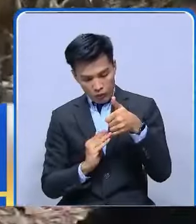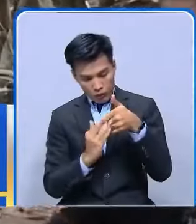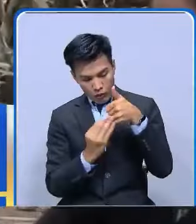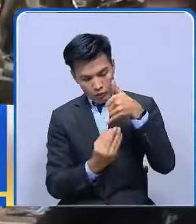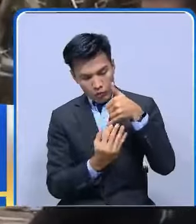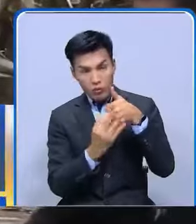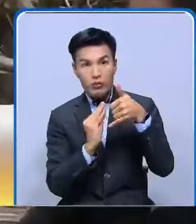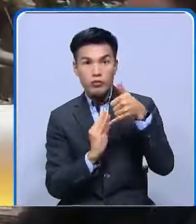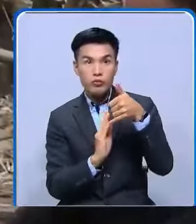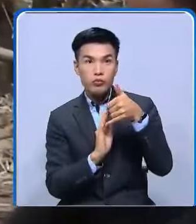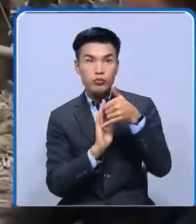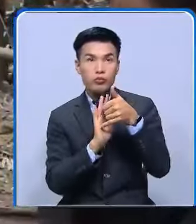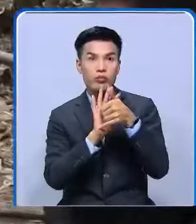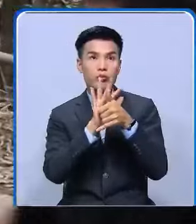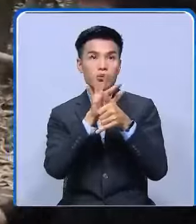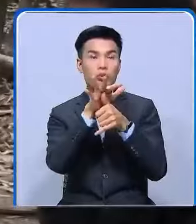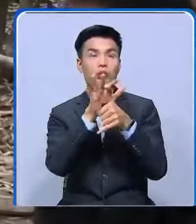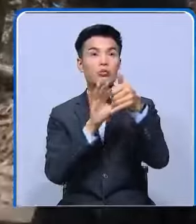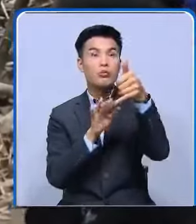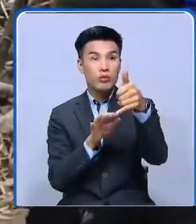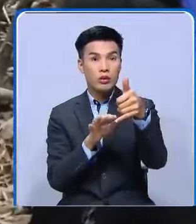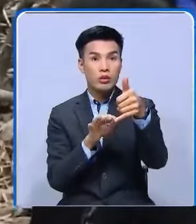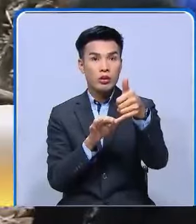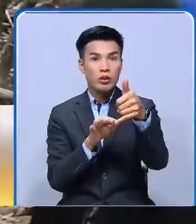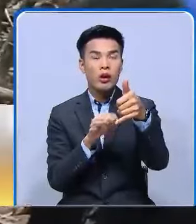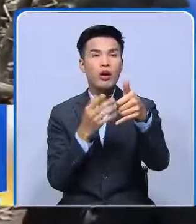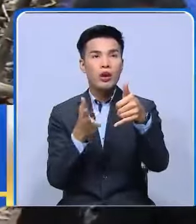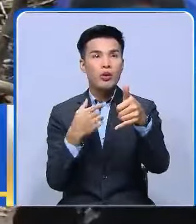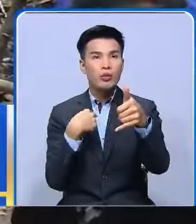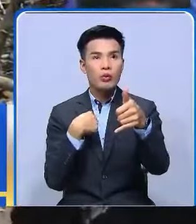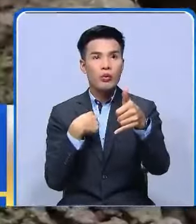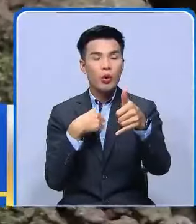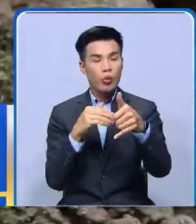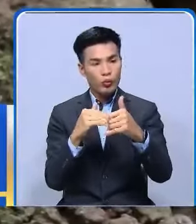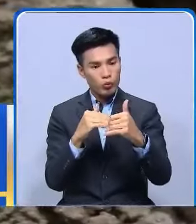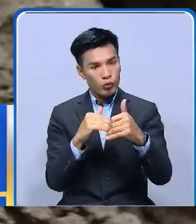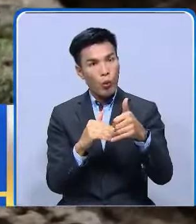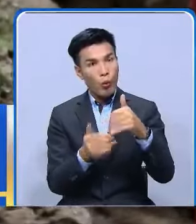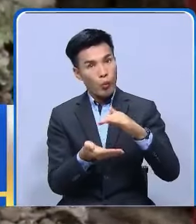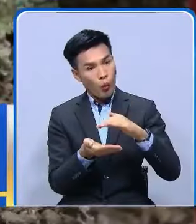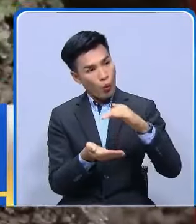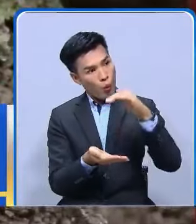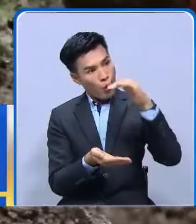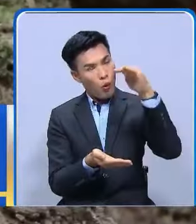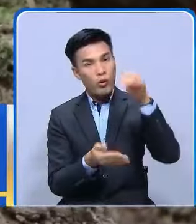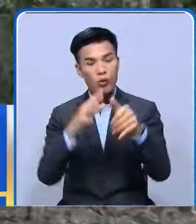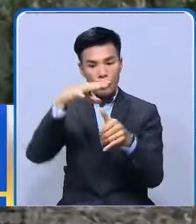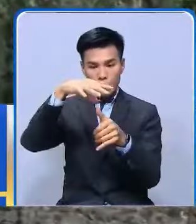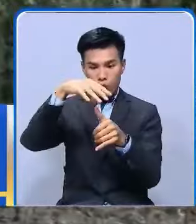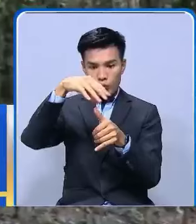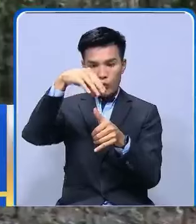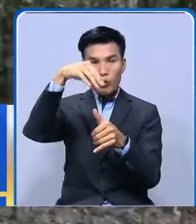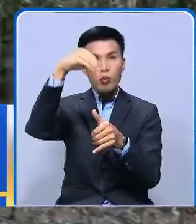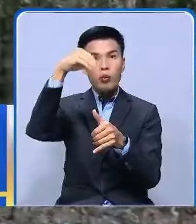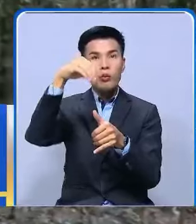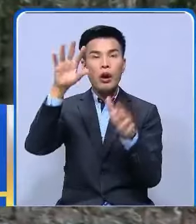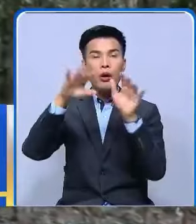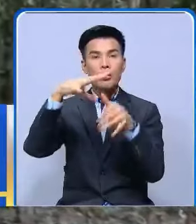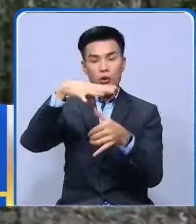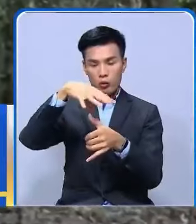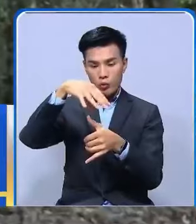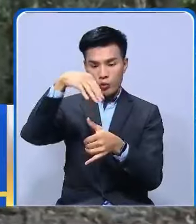จนถึงช่วงศีรษะของรูปปั้นและยังสร้างสูงขึ้นไปคล้ายๆกับชดาหรือมงกุฎถ้าจะจินตนาการแบบนั้นทีนี้ด้